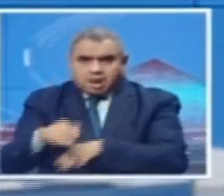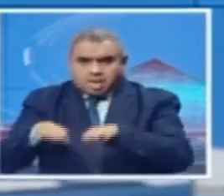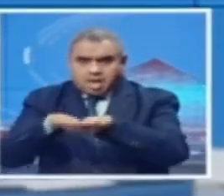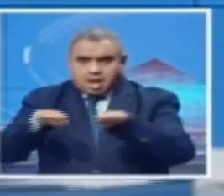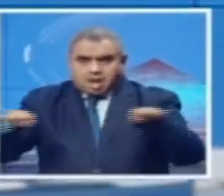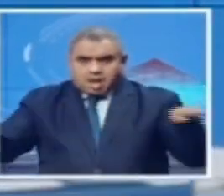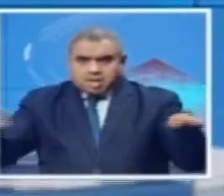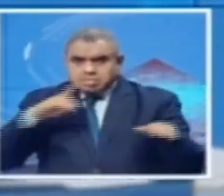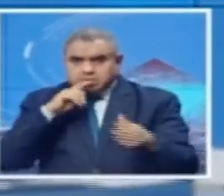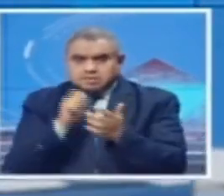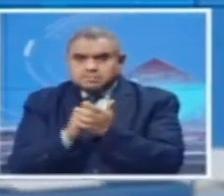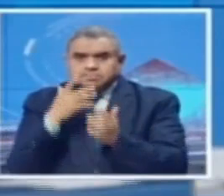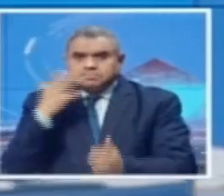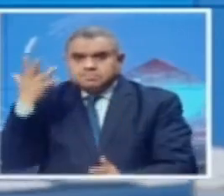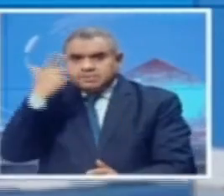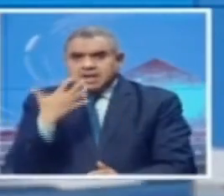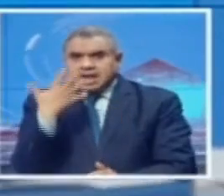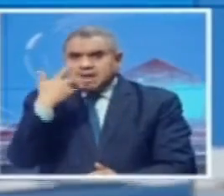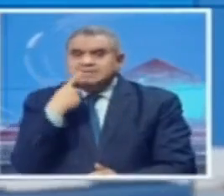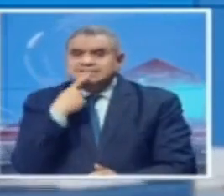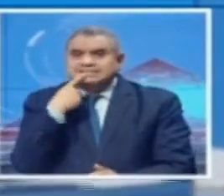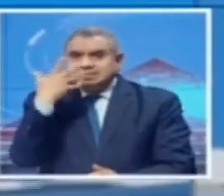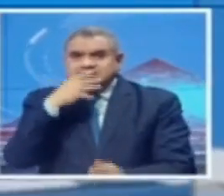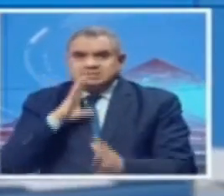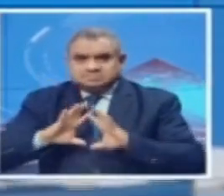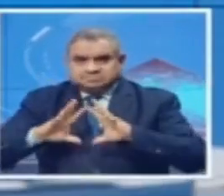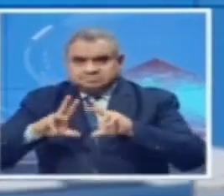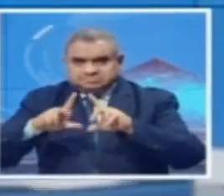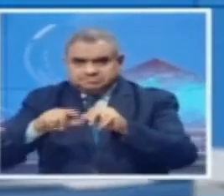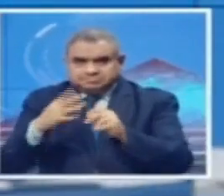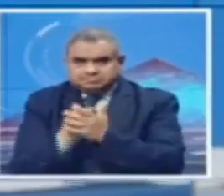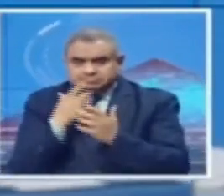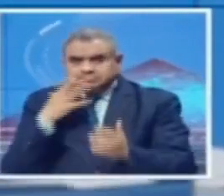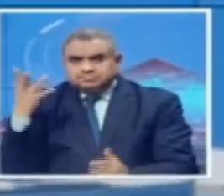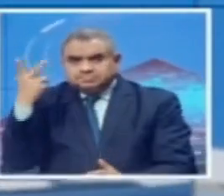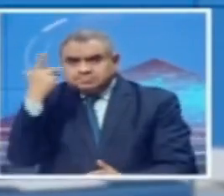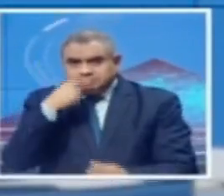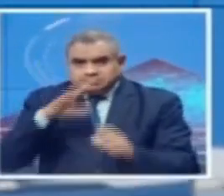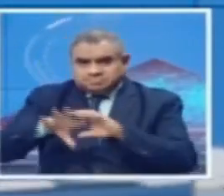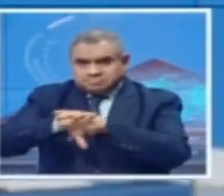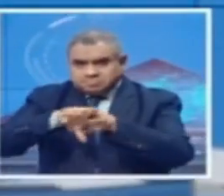خطة مدتها 5 سنوات بهدف إنتاج حوالي